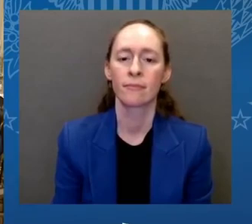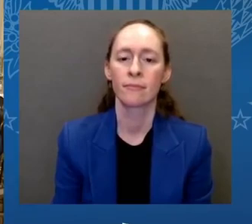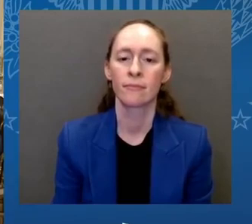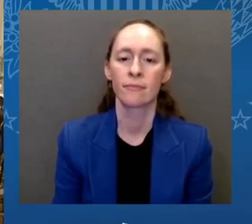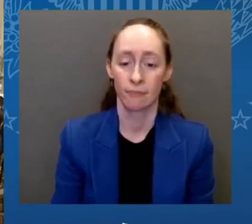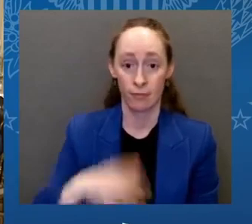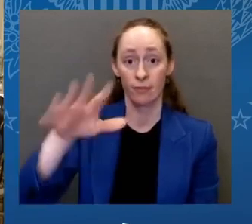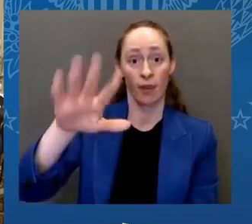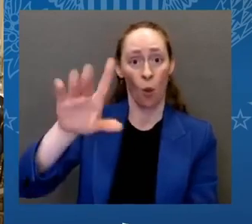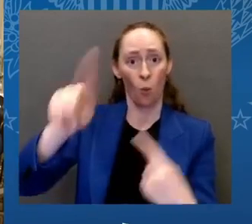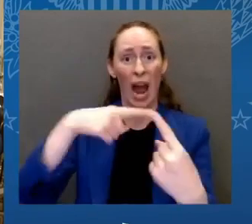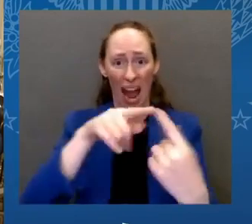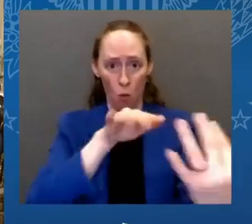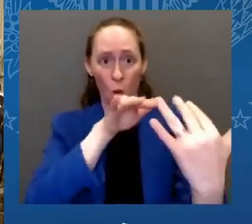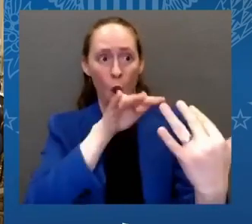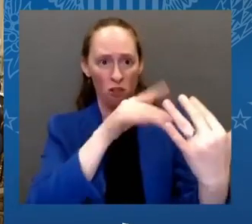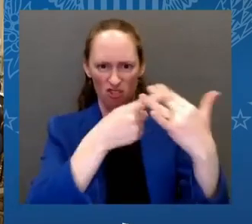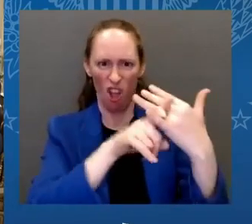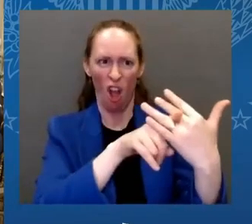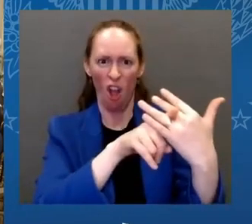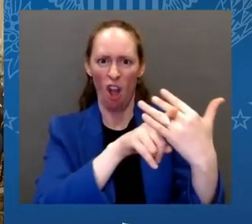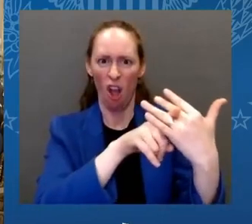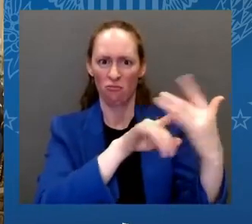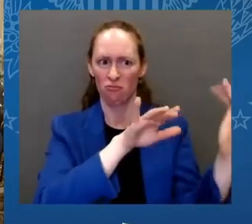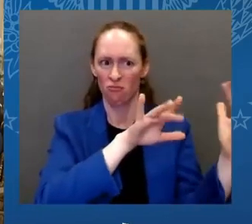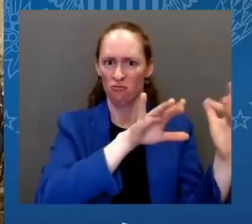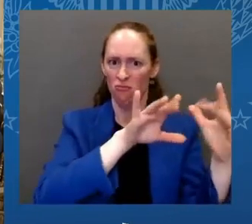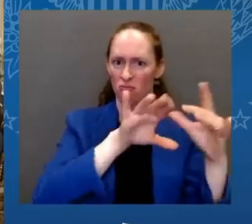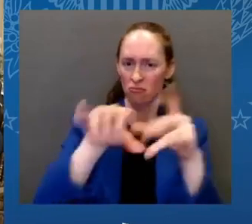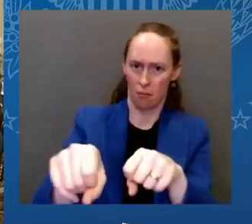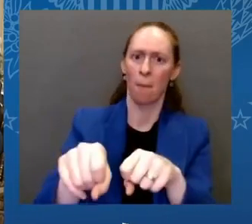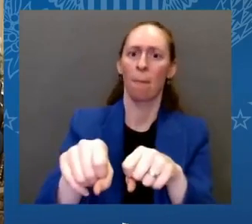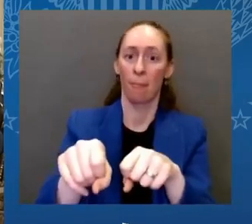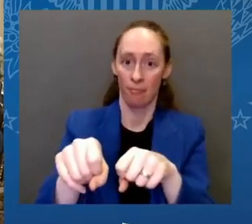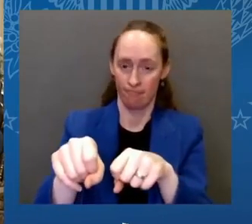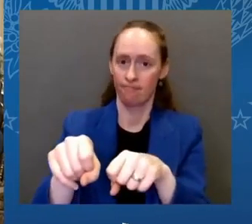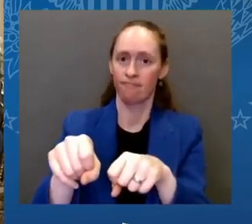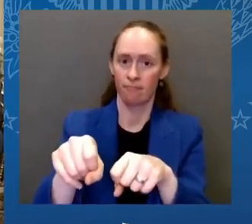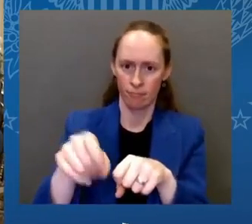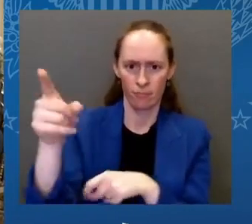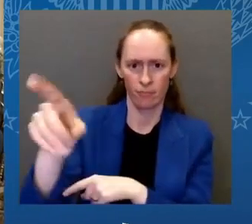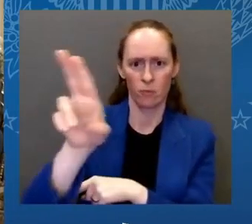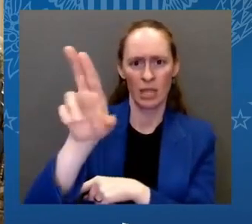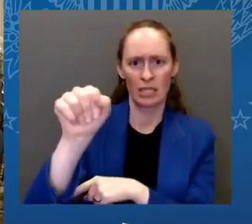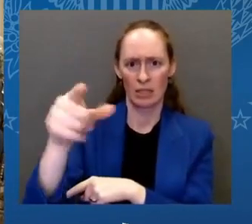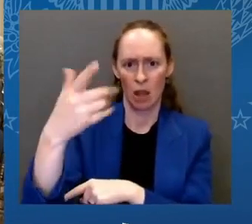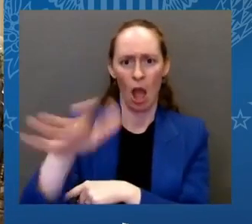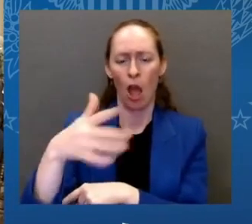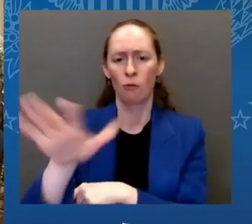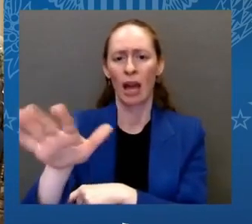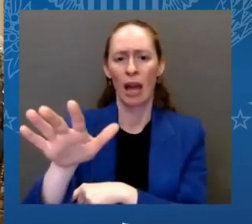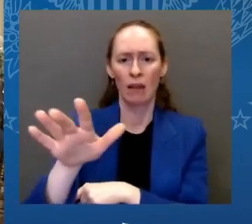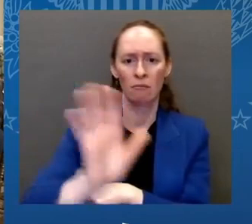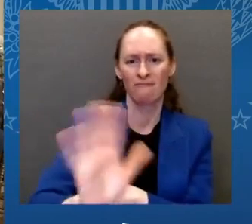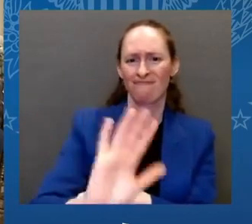Ukraine cannot receive Patriots because as you те, що Україна ніколи